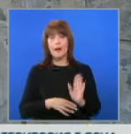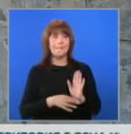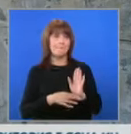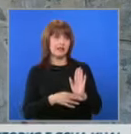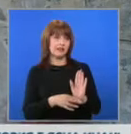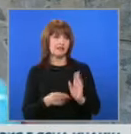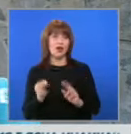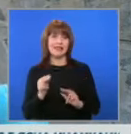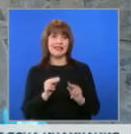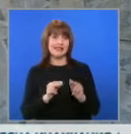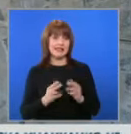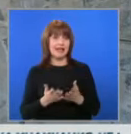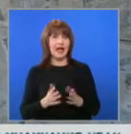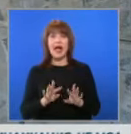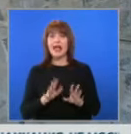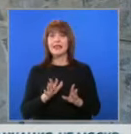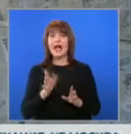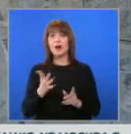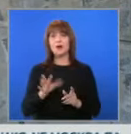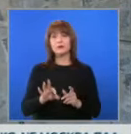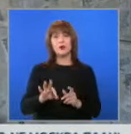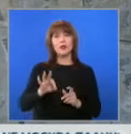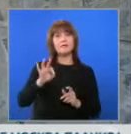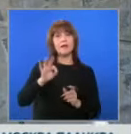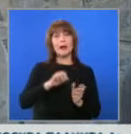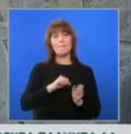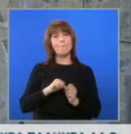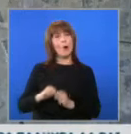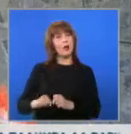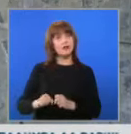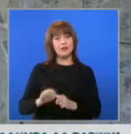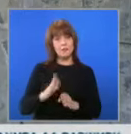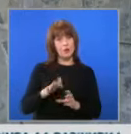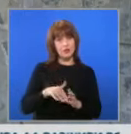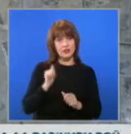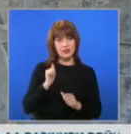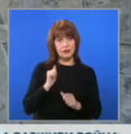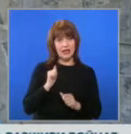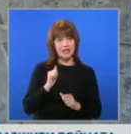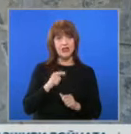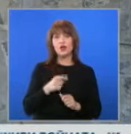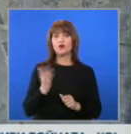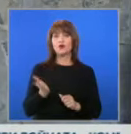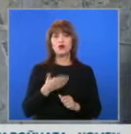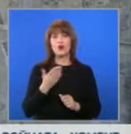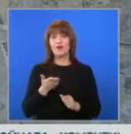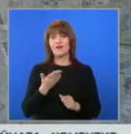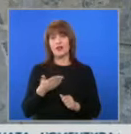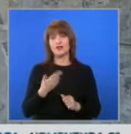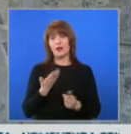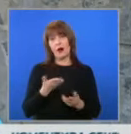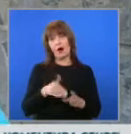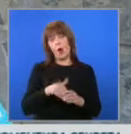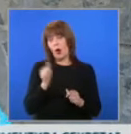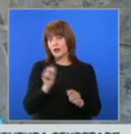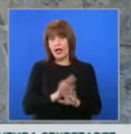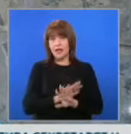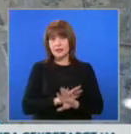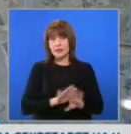Светия Синод съответно. Но ако някой го номинира по-късно, може би той да се откаже. Да се номинира, тъй като вече той се даде отвод